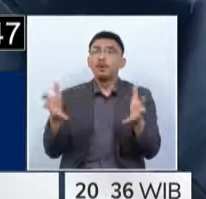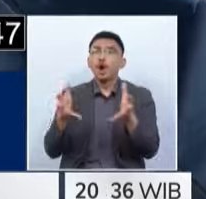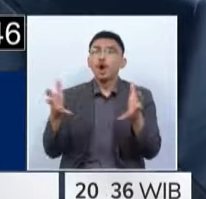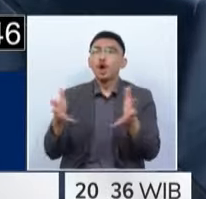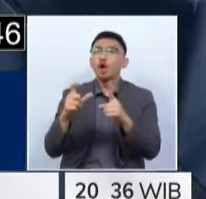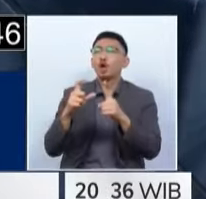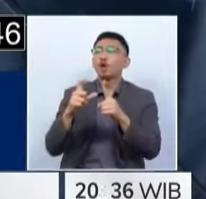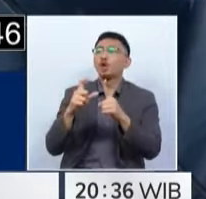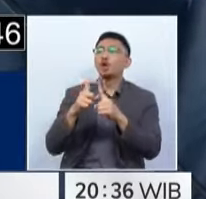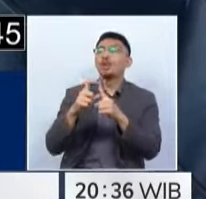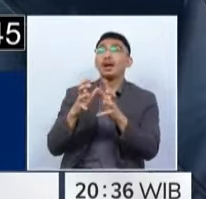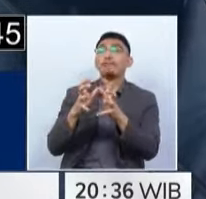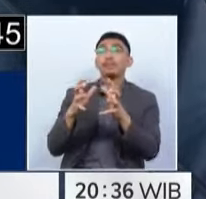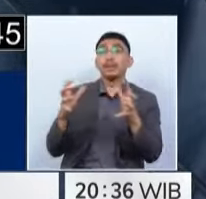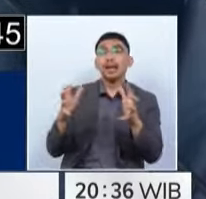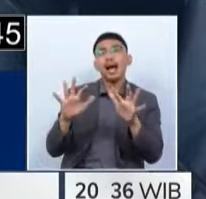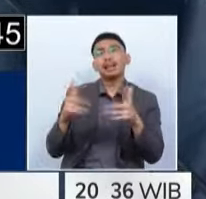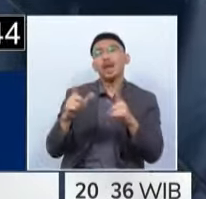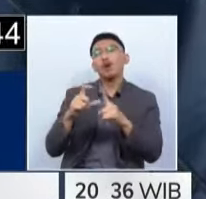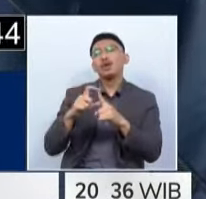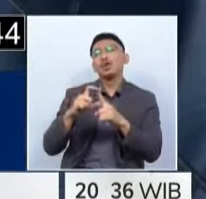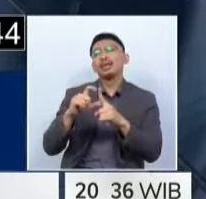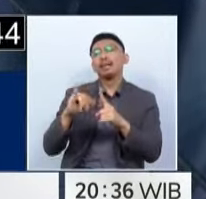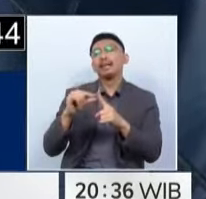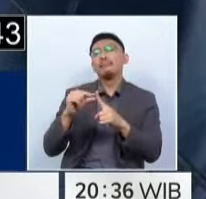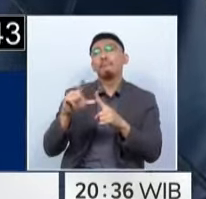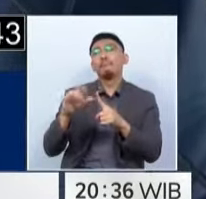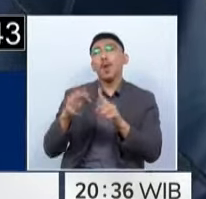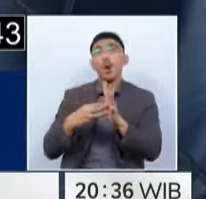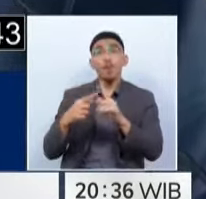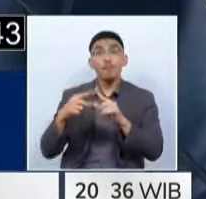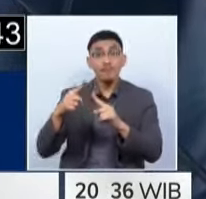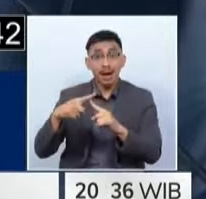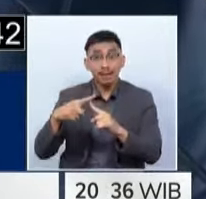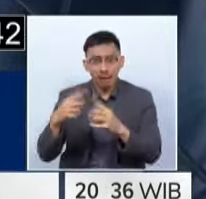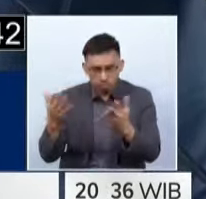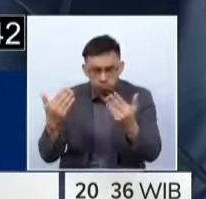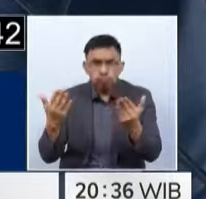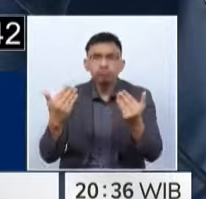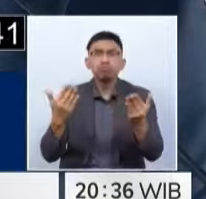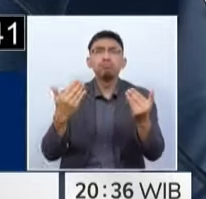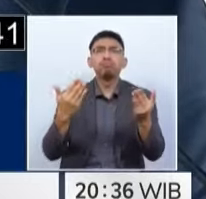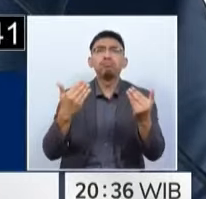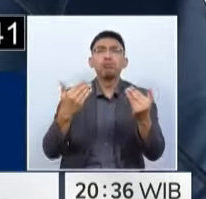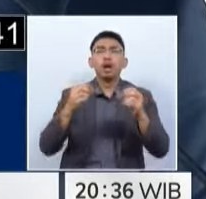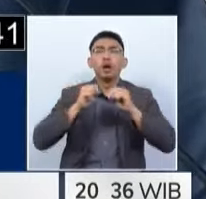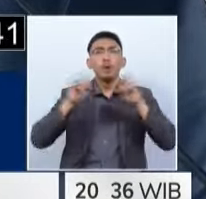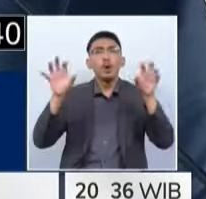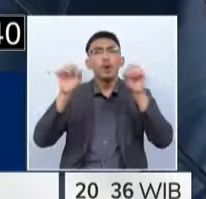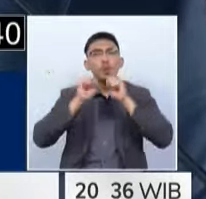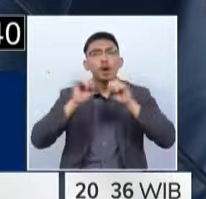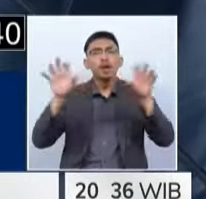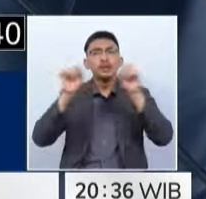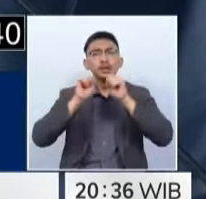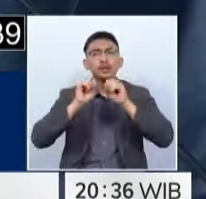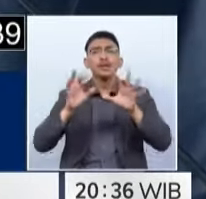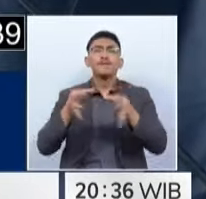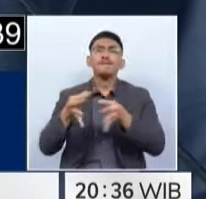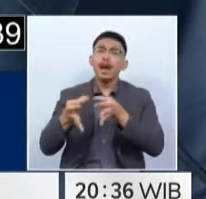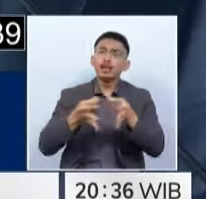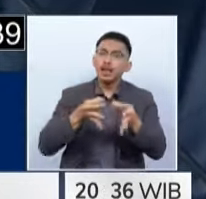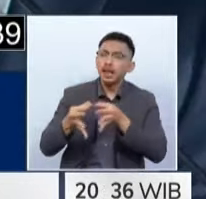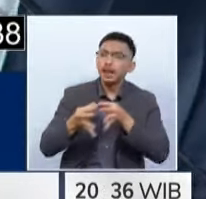diplomat kita untuk menjadi tenaga pemasar mereka menjadi ater mereka juga kemudian